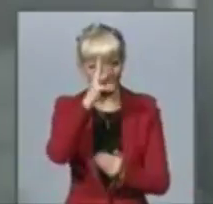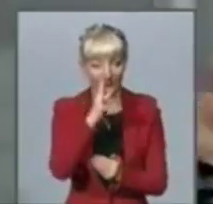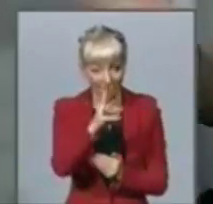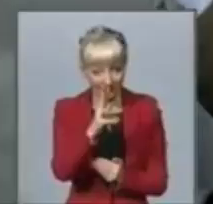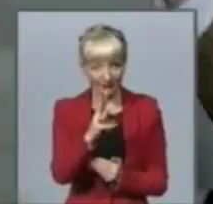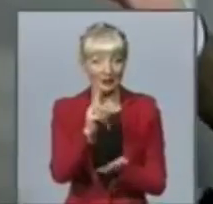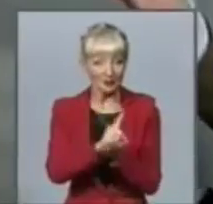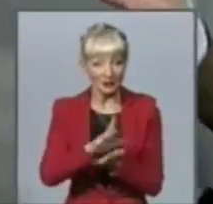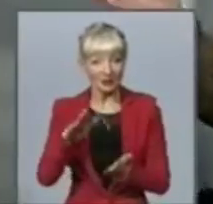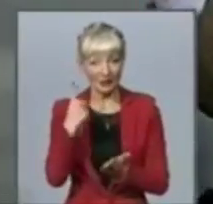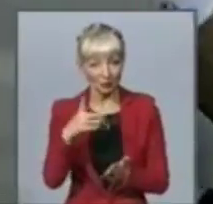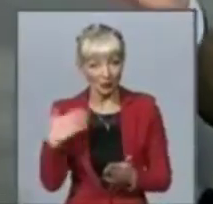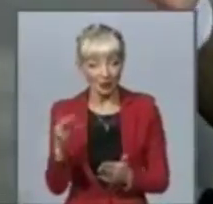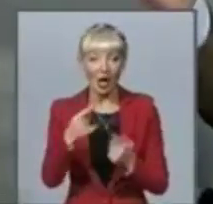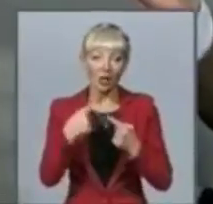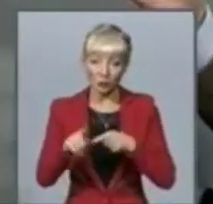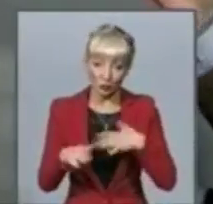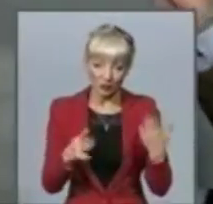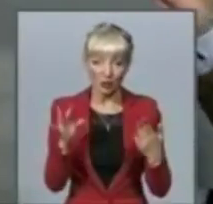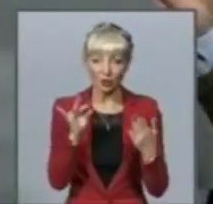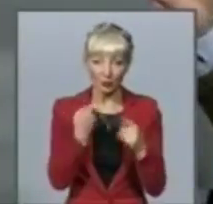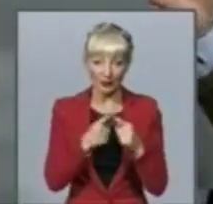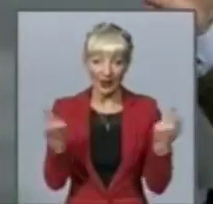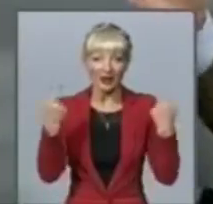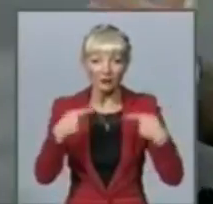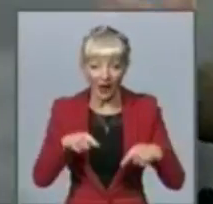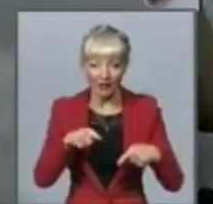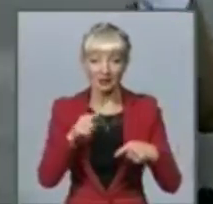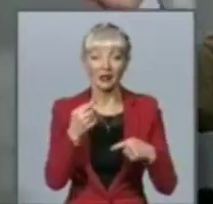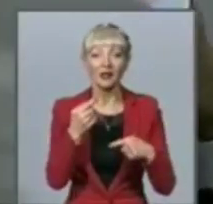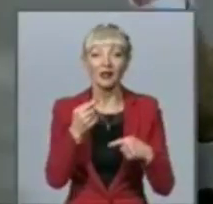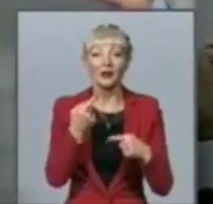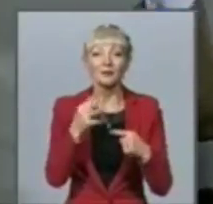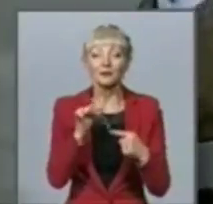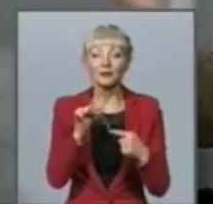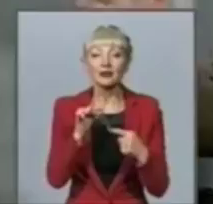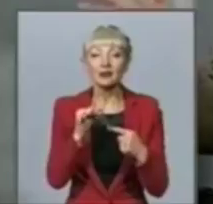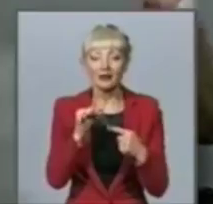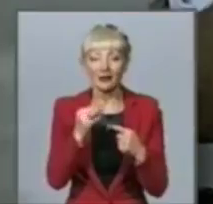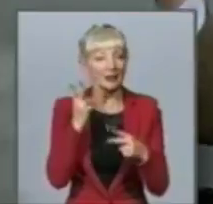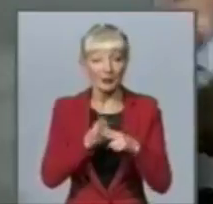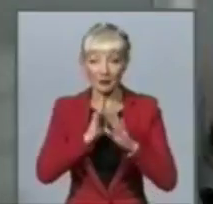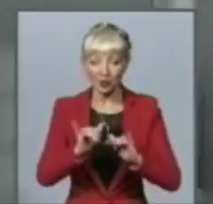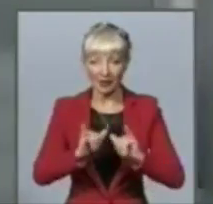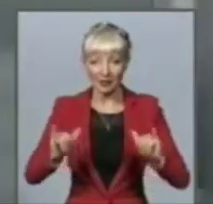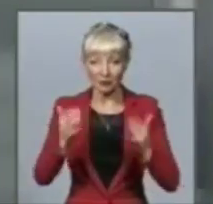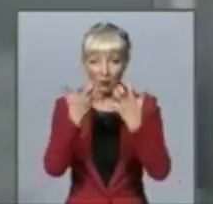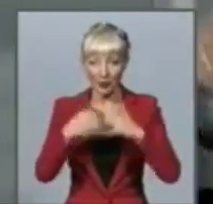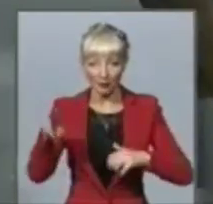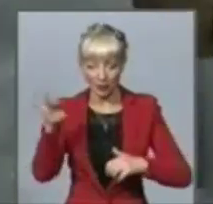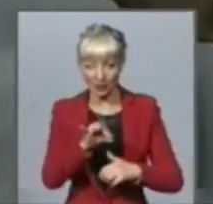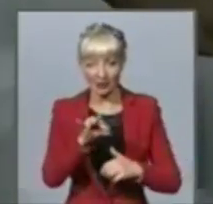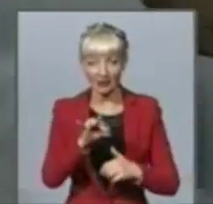одного боку, з іншого боку, щоб інфляція не з'їла це підвищення соціальних стандартів, потужний розвиток промисловості, захист власного